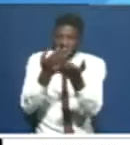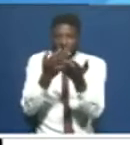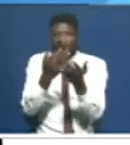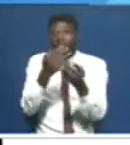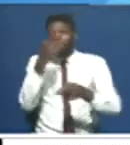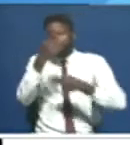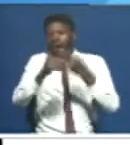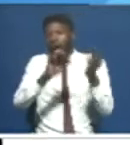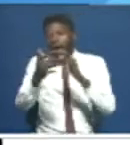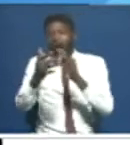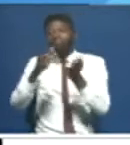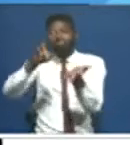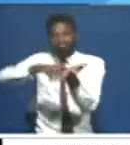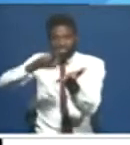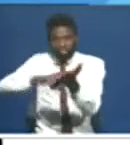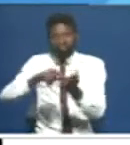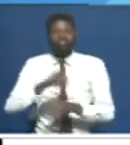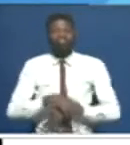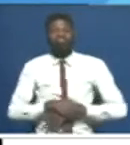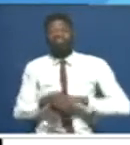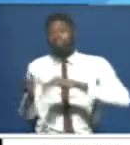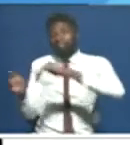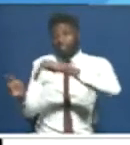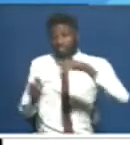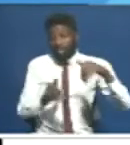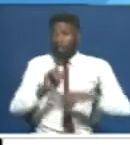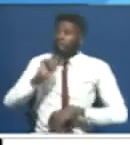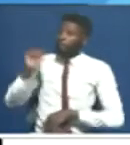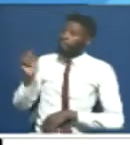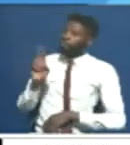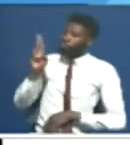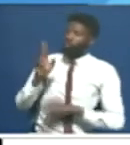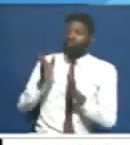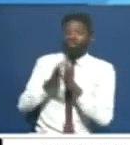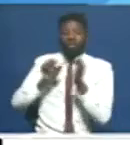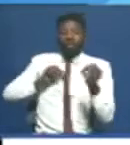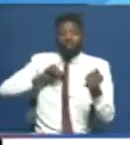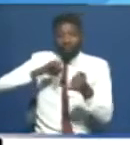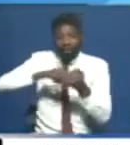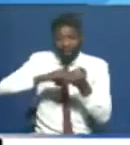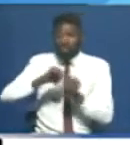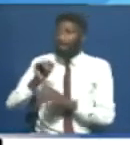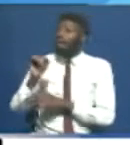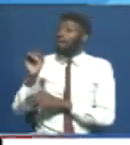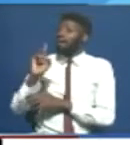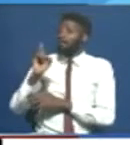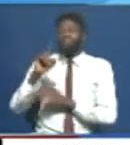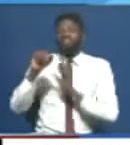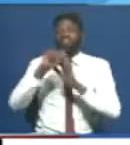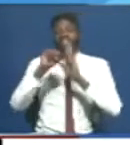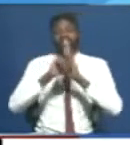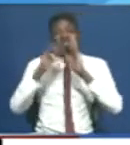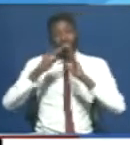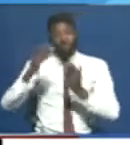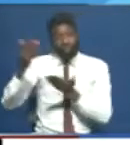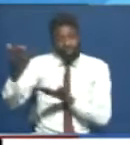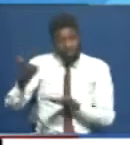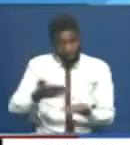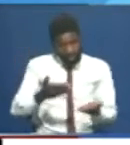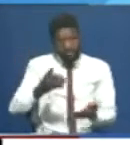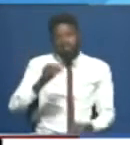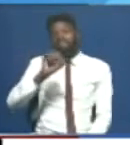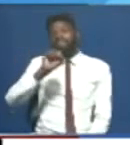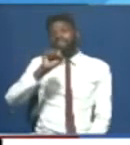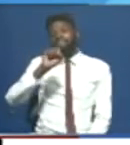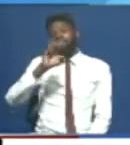Kwingineko ni kwa Rais Uhuru Kenyatta na mama wa taifa Margaret Kenyatta. Leo katika ikulu ya Nairobi walimpokea Rais wa Sierra Leone Julius Maada Bio na mkewe